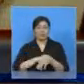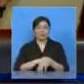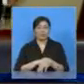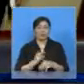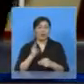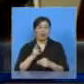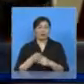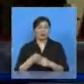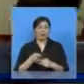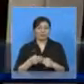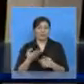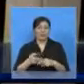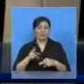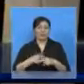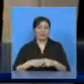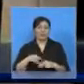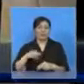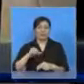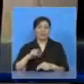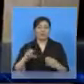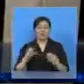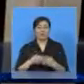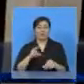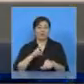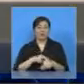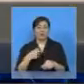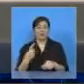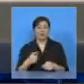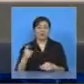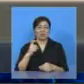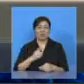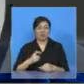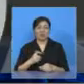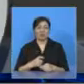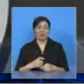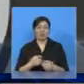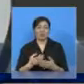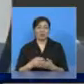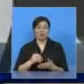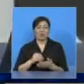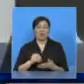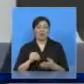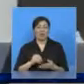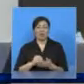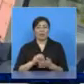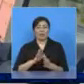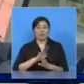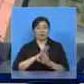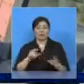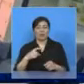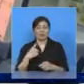ножей. Так, сотрудниками Тимирского районного отдела полиции в одном из хозяйств у пастуха изъято незарегистрированное